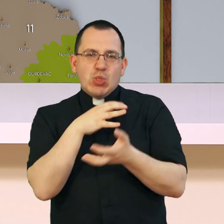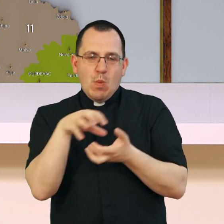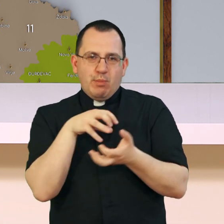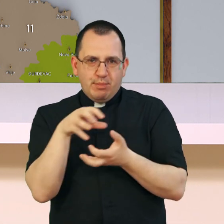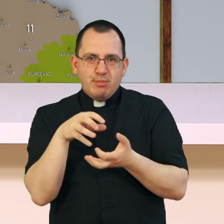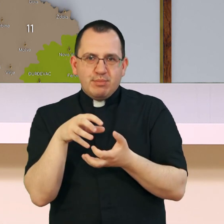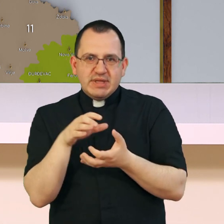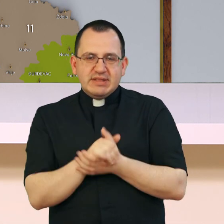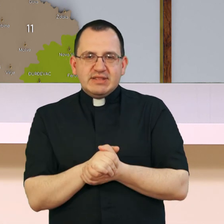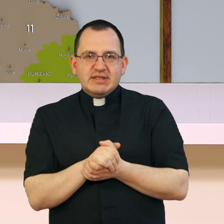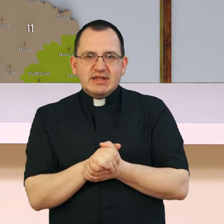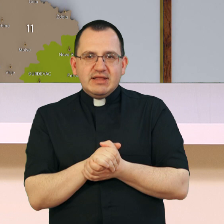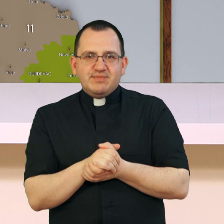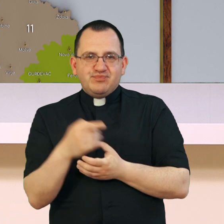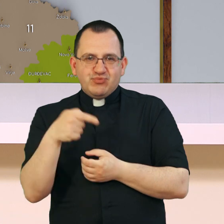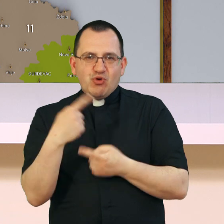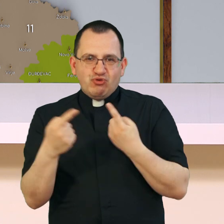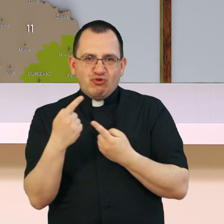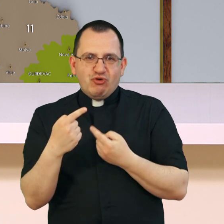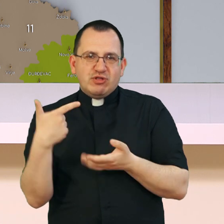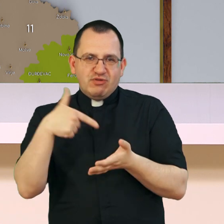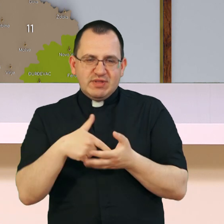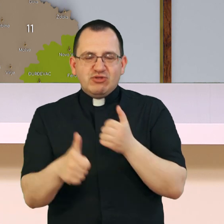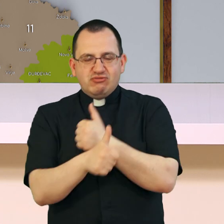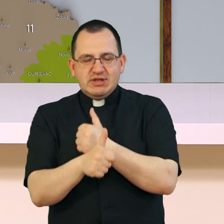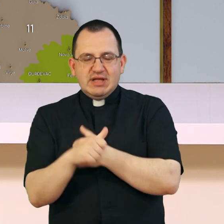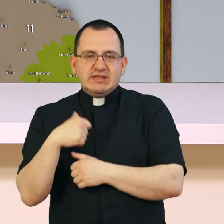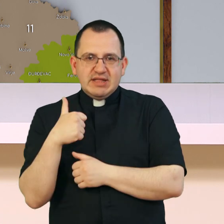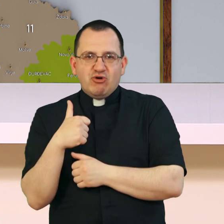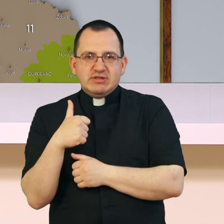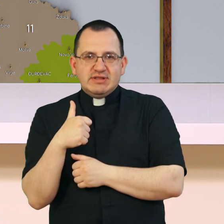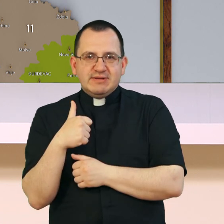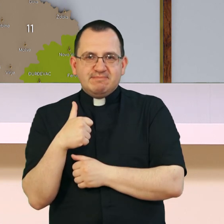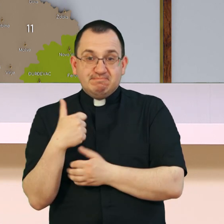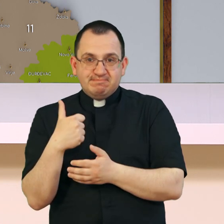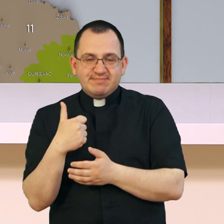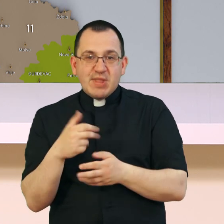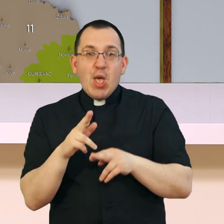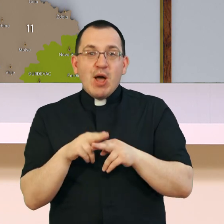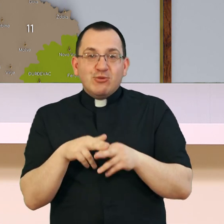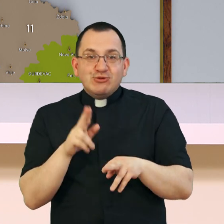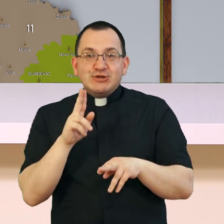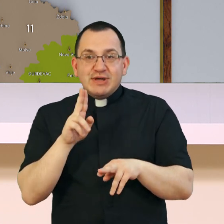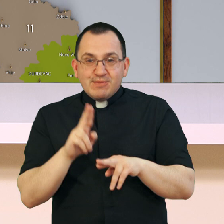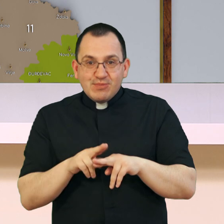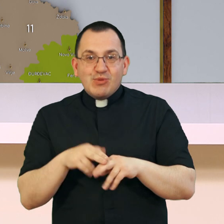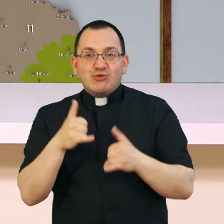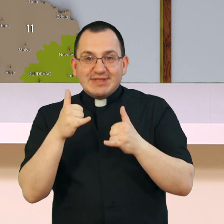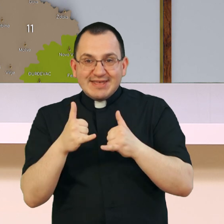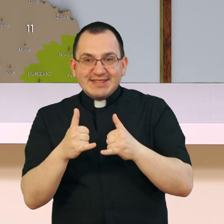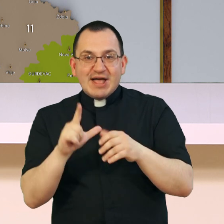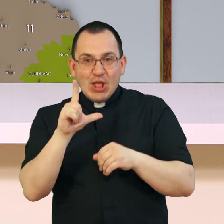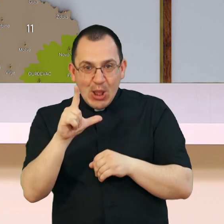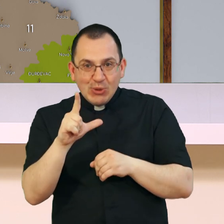Zagrebačkom hipodromu u lipnju 2011. Ususret četvrtom nacionalnom susretu obitelji u